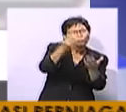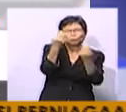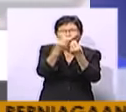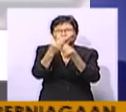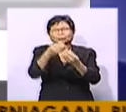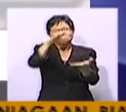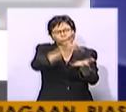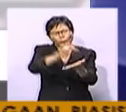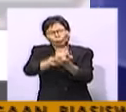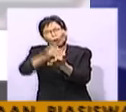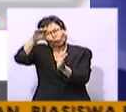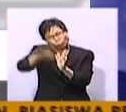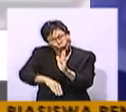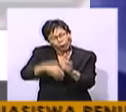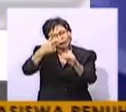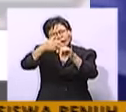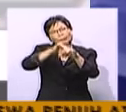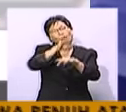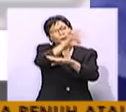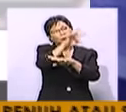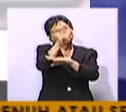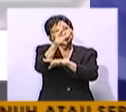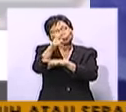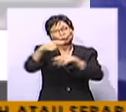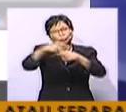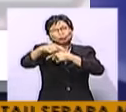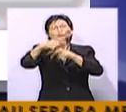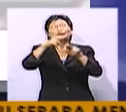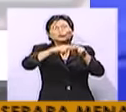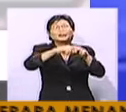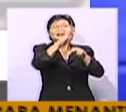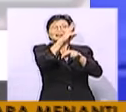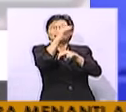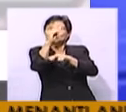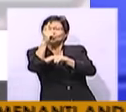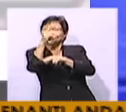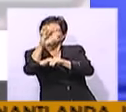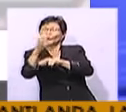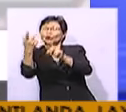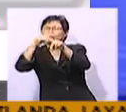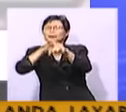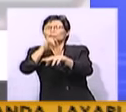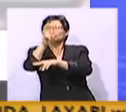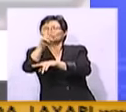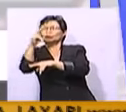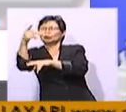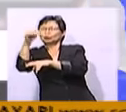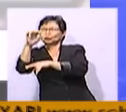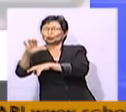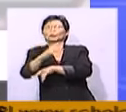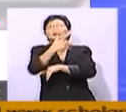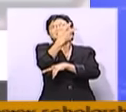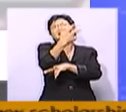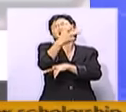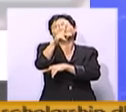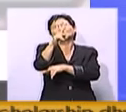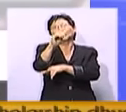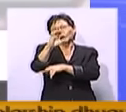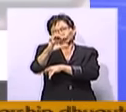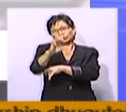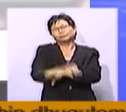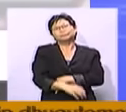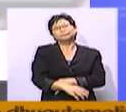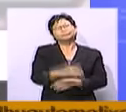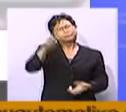jumlah tempahan daripada 42 set train 6 coach kepada 22 set train 3 coach. Selain